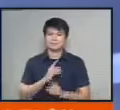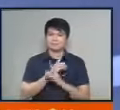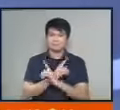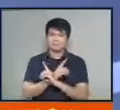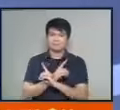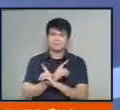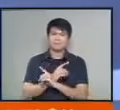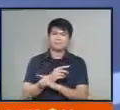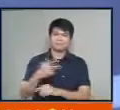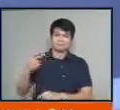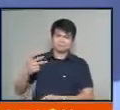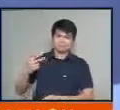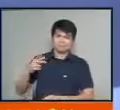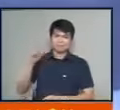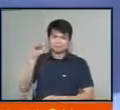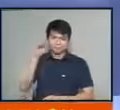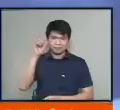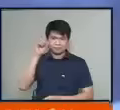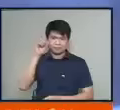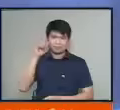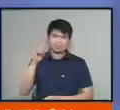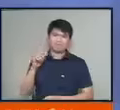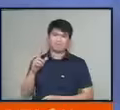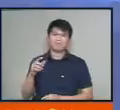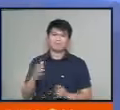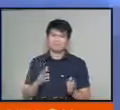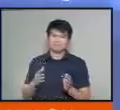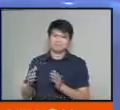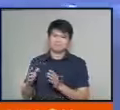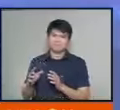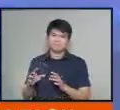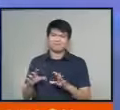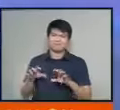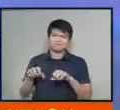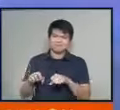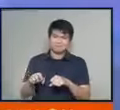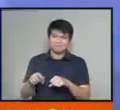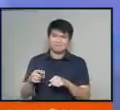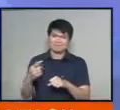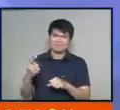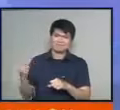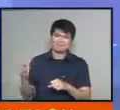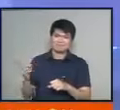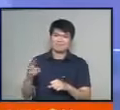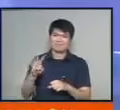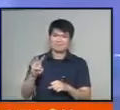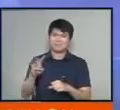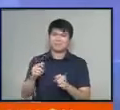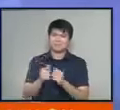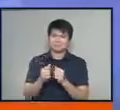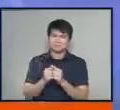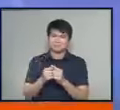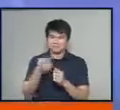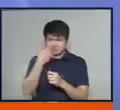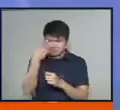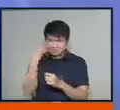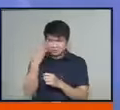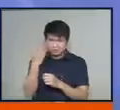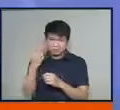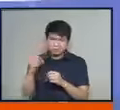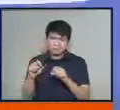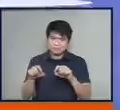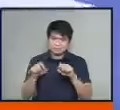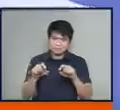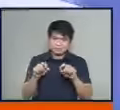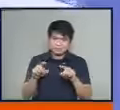Narindigan ang rapper na si Looney na set up ang pag-aresto sa kanya at sa apat pa niyang kasama dahil sa